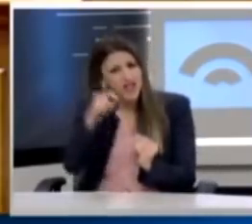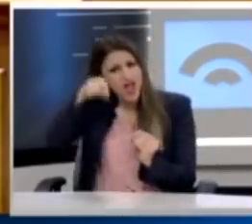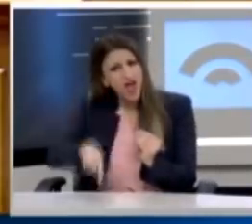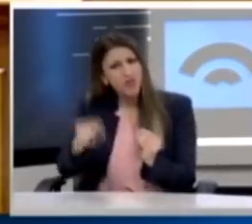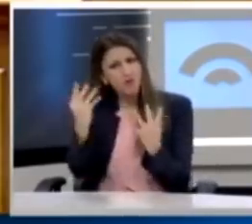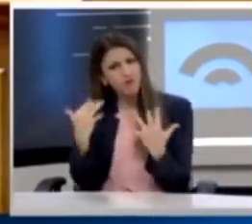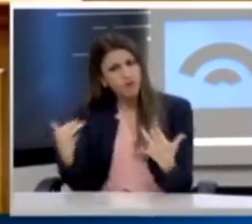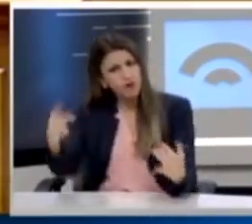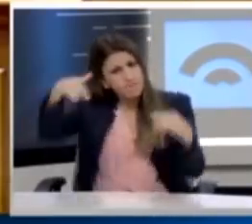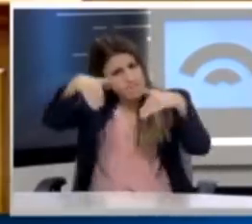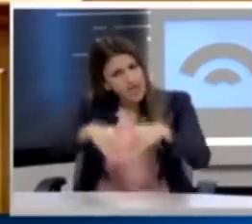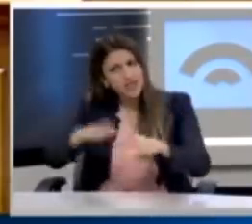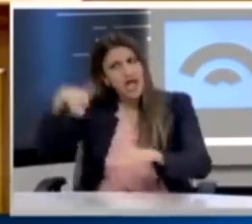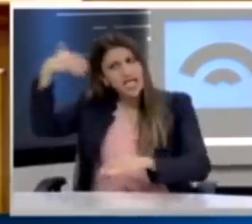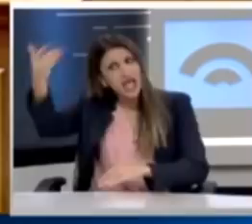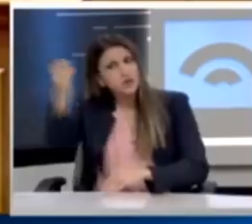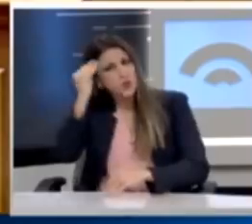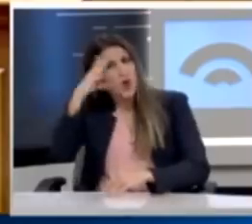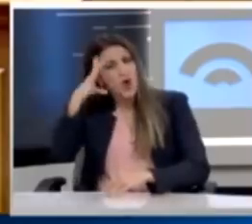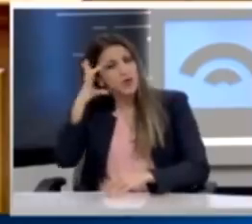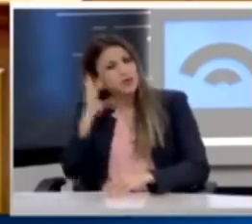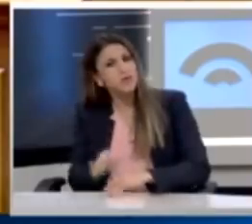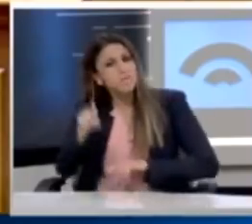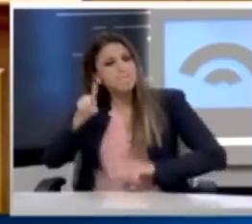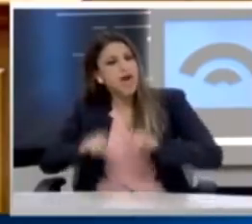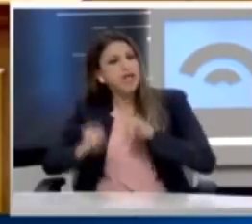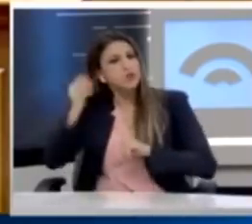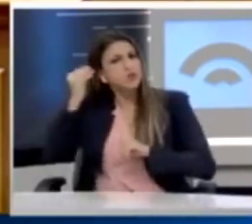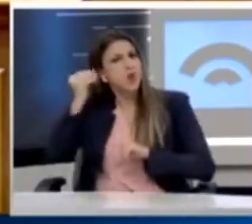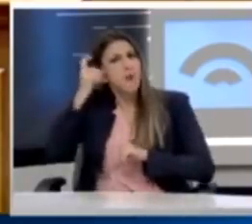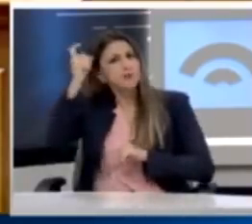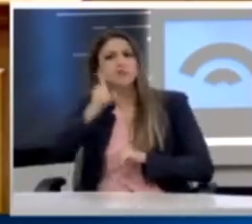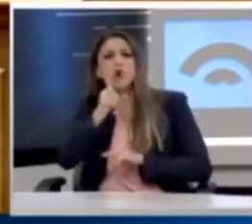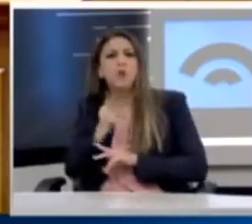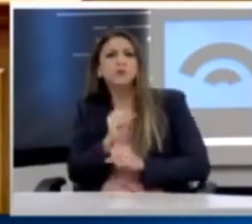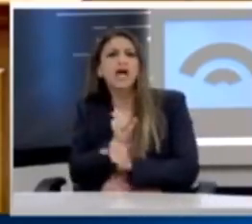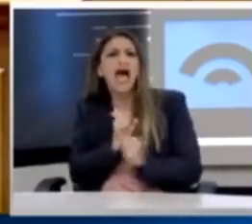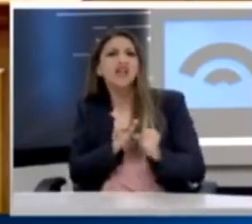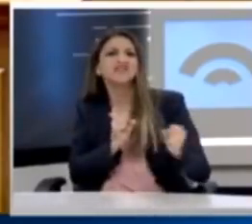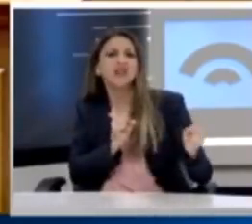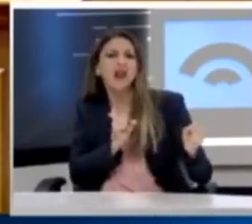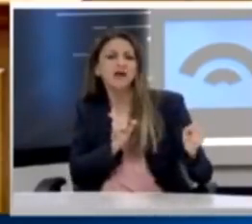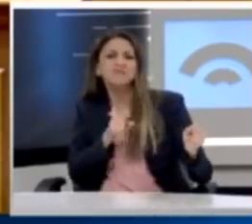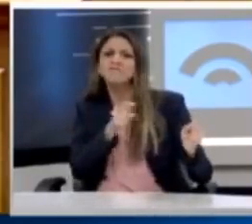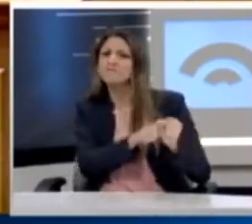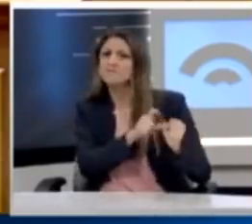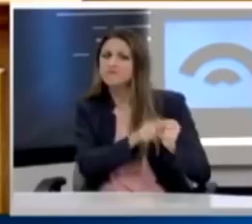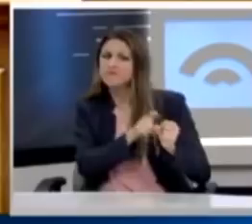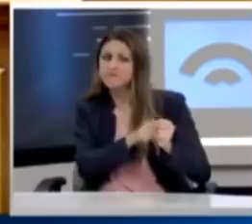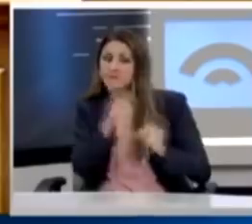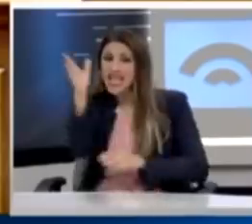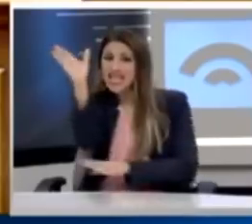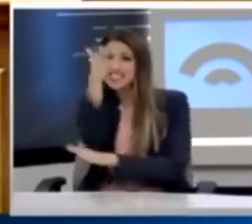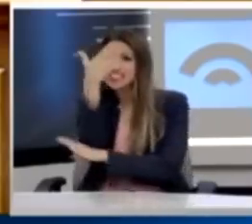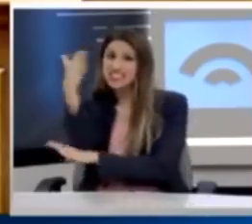την αίθουσα, όλοι όσοι νιώθουν αριστεροί, προοδευτικοί σε αυτόν τον τόπο, ποτέ η σημαία του